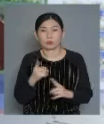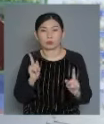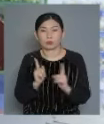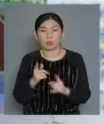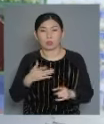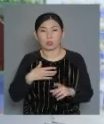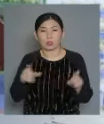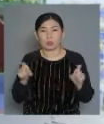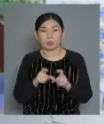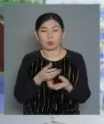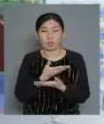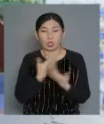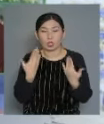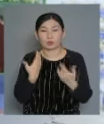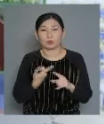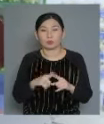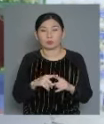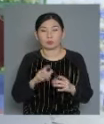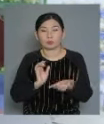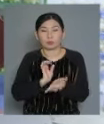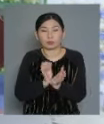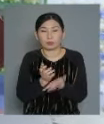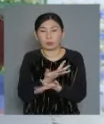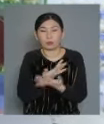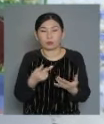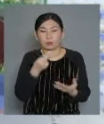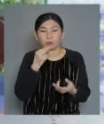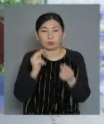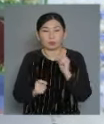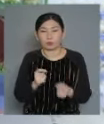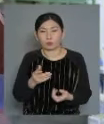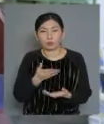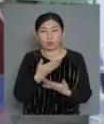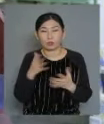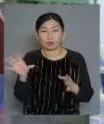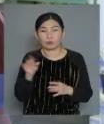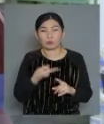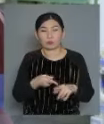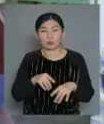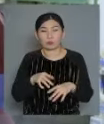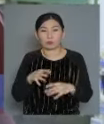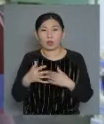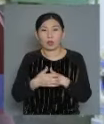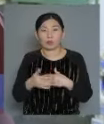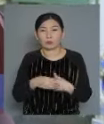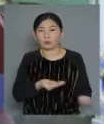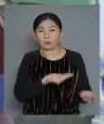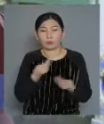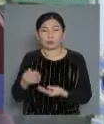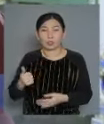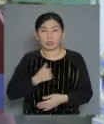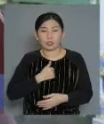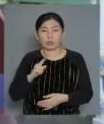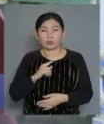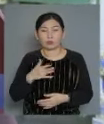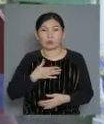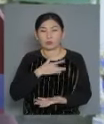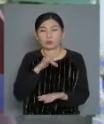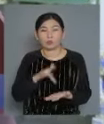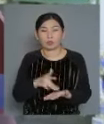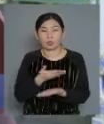наших магазинах. Нет сметаны, творога, молочных продуктов. Все везем из Астрахани. Жаль, что в нашем городе